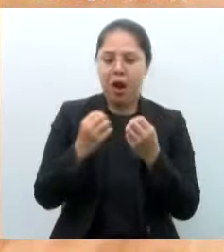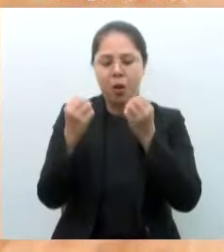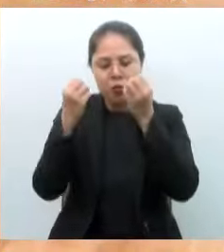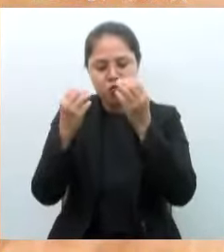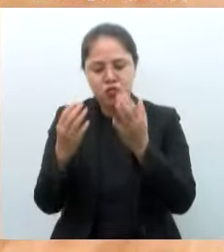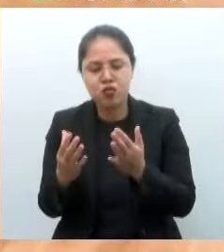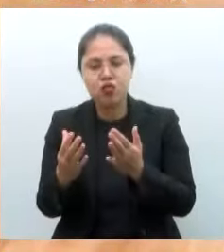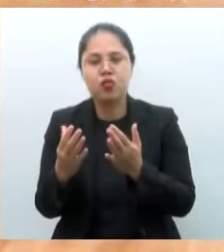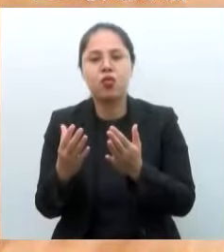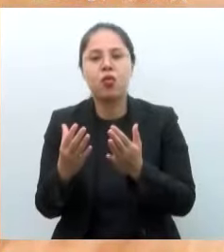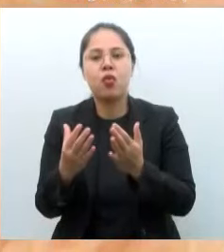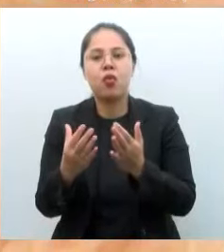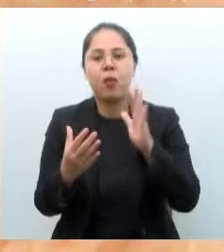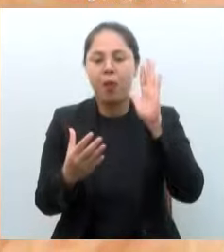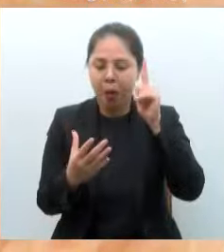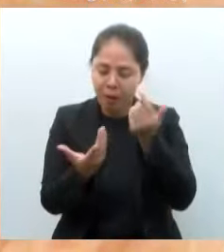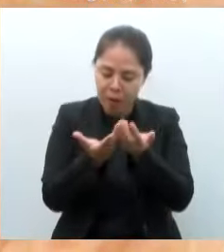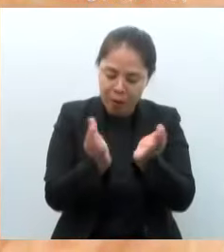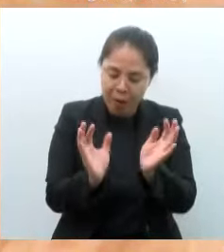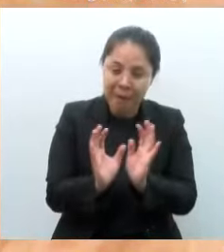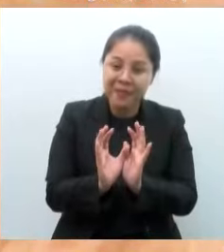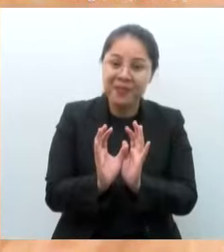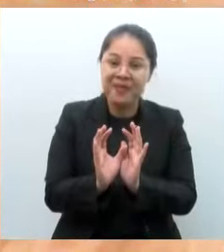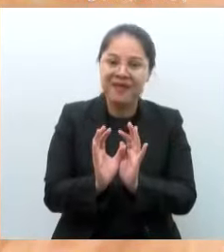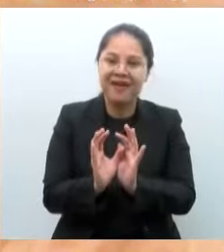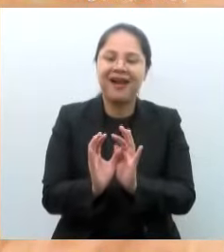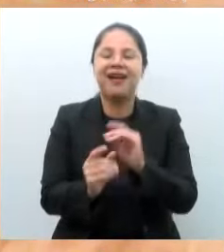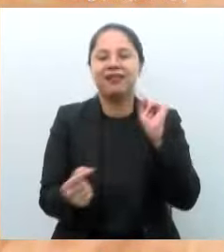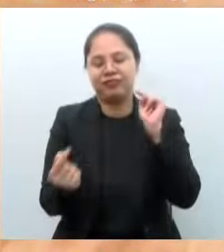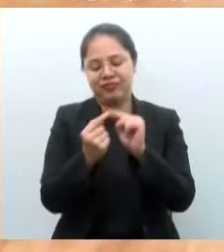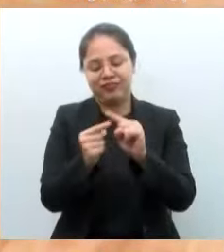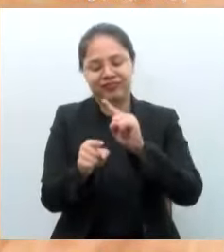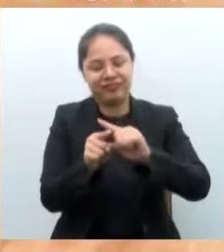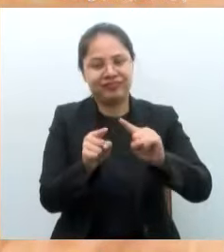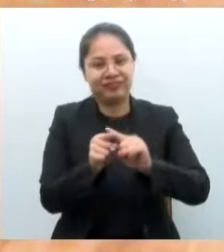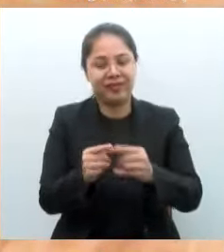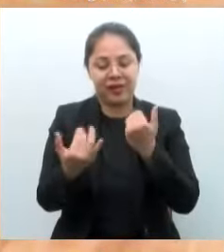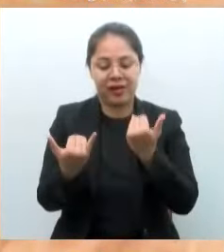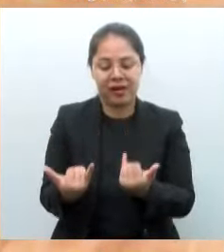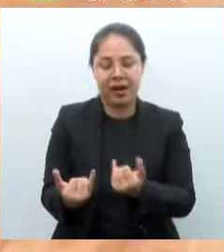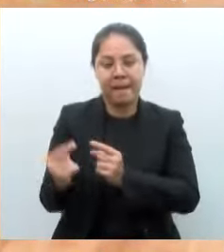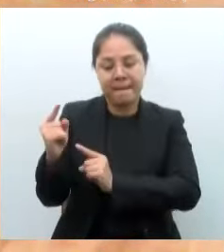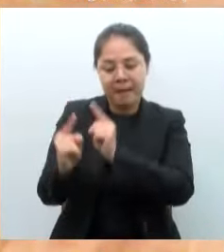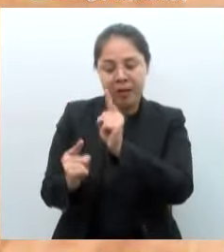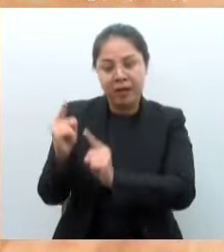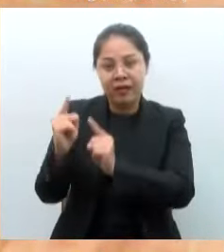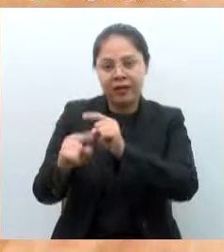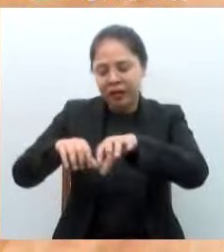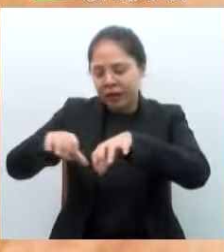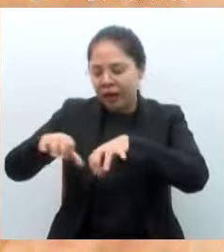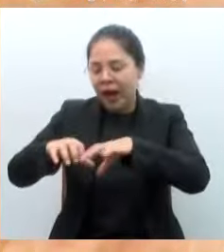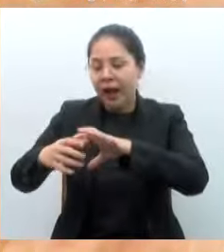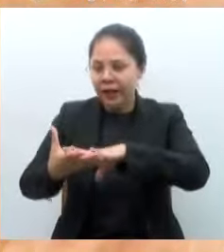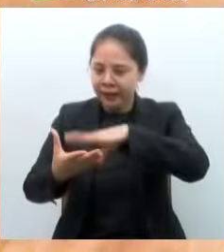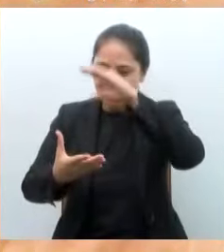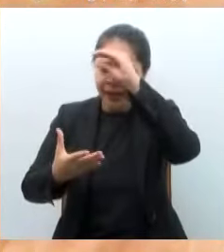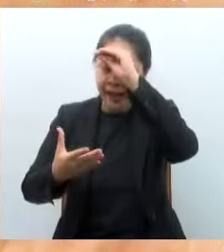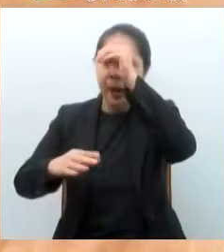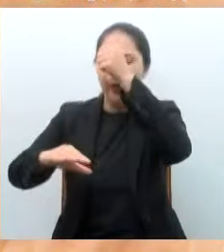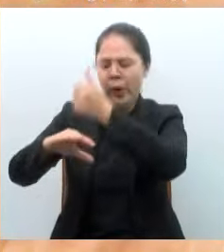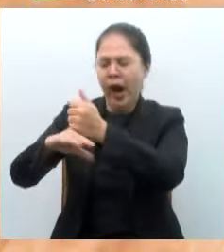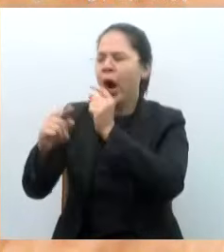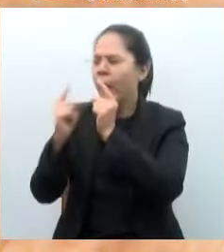ะอันนี้จะต้องขอพูดคุยกันนะคะกับท่านผอ.สุภสินภูศรีโสมค่ะท่านผู้อำนวยการสำนักติดตามและประเมินผลการจัดการศึกษาขั้นพื้นฐานนะคะว่า